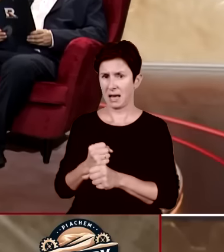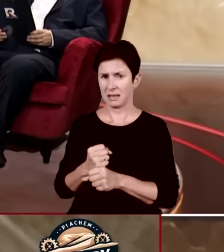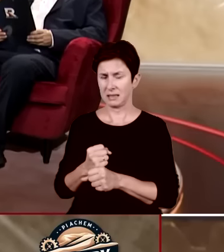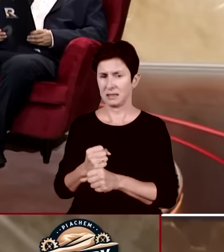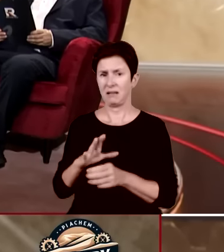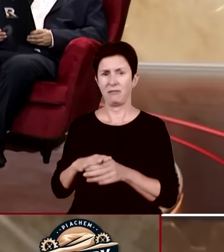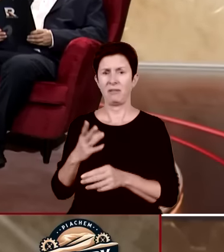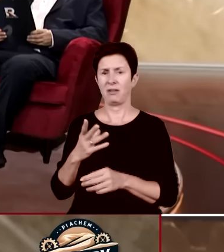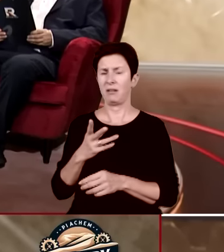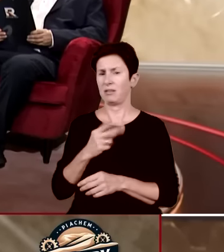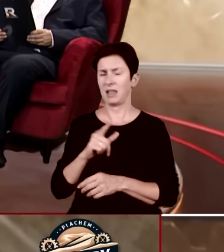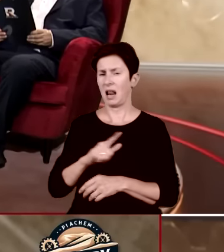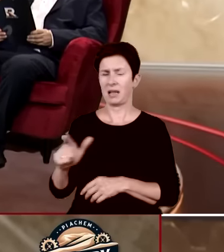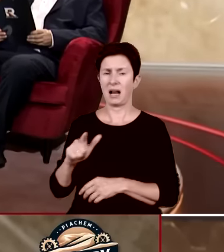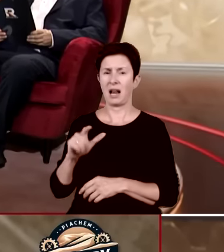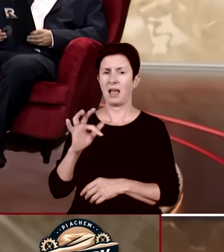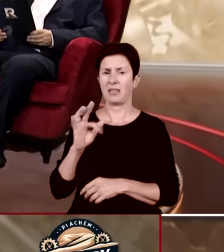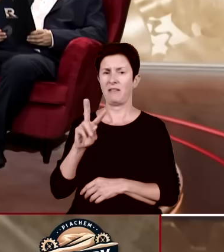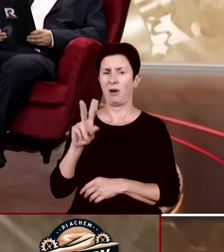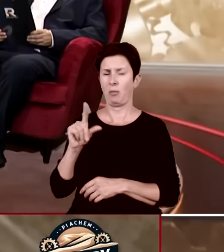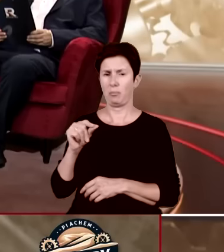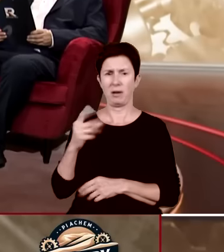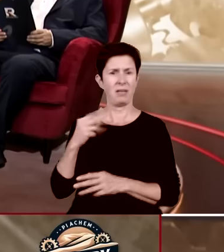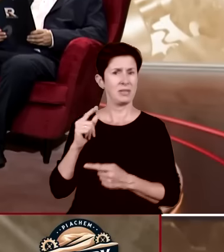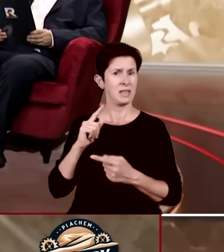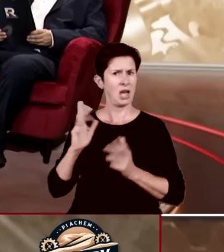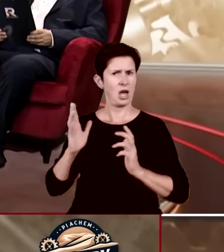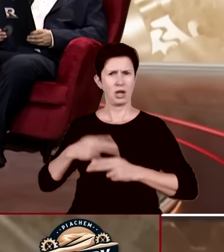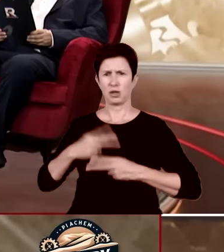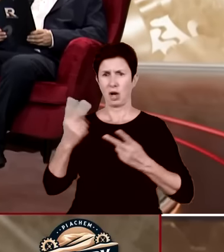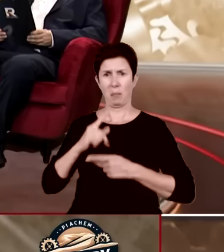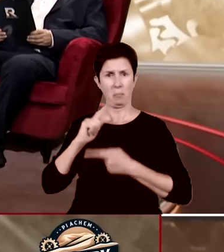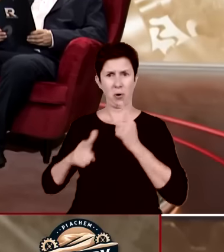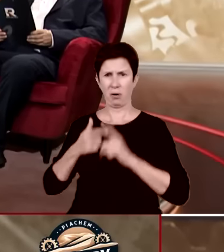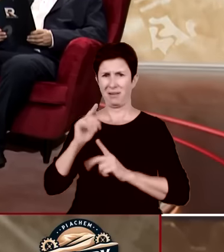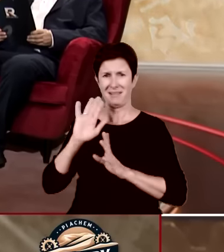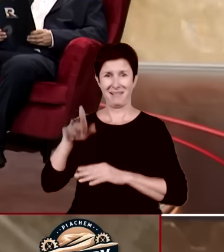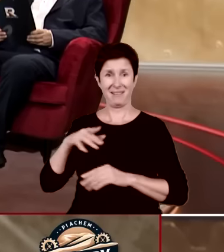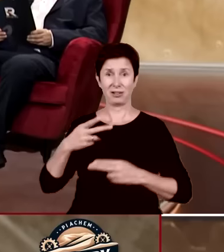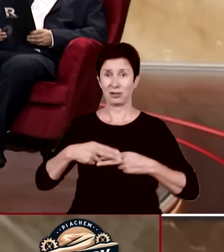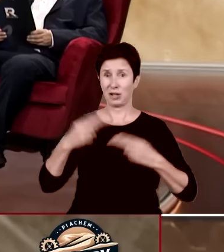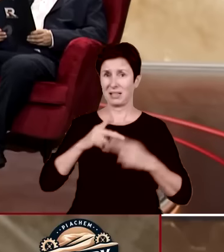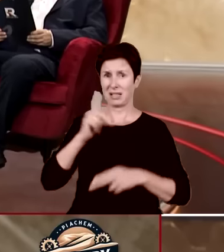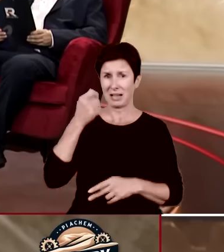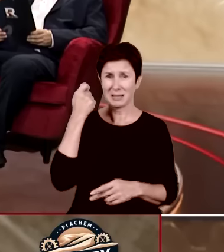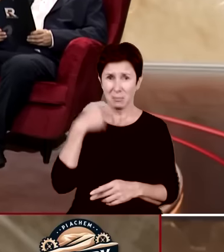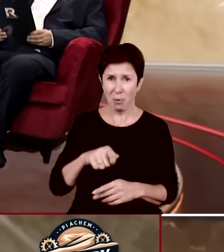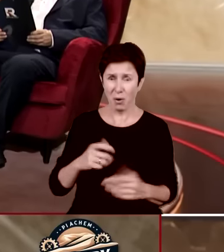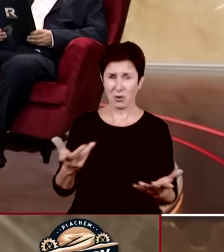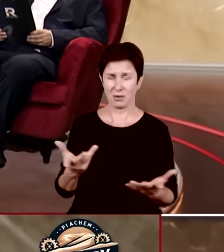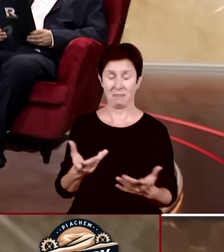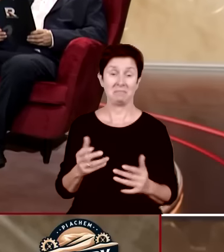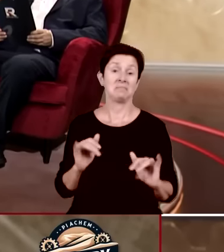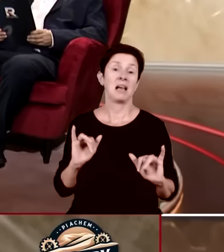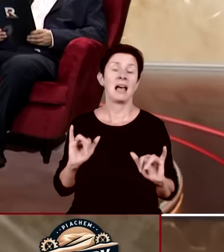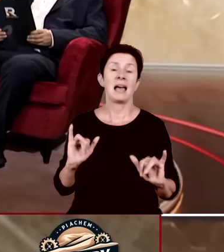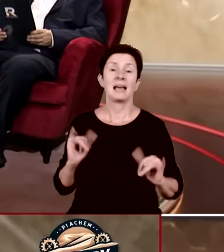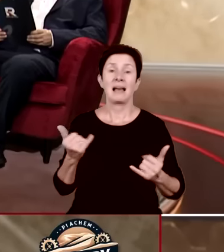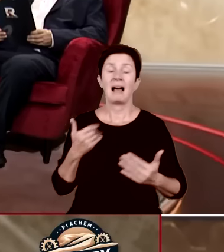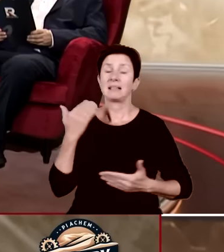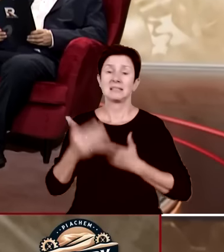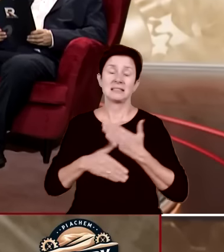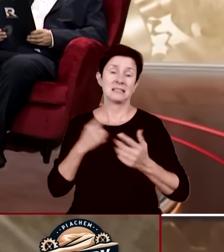TVP. Już nawet nie dziennikarze polityczni, ale dziennikarz sportowy. No jak oni to odkręcą, nie wiem, bo tutaj